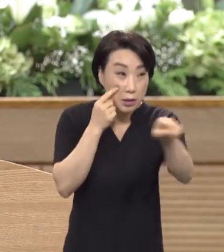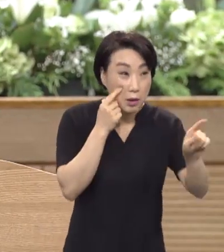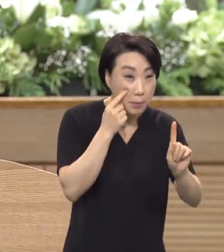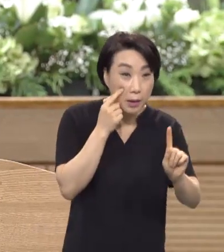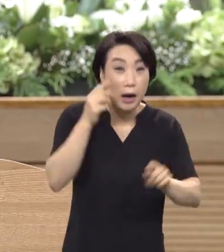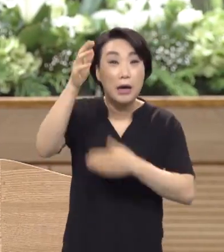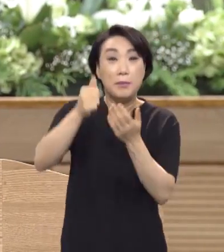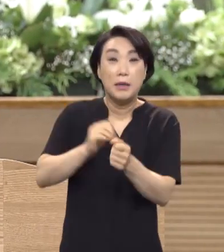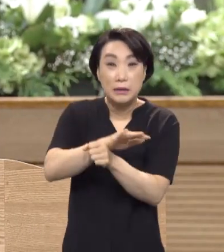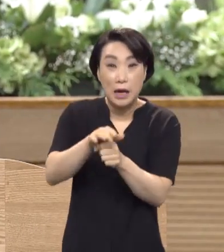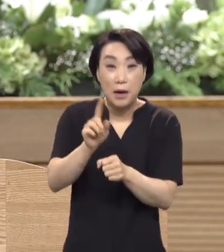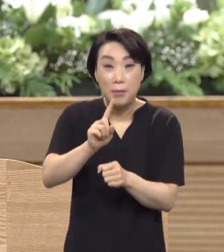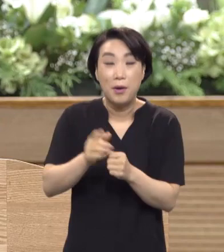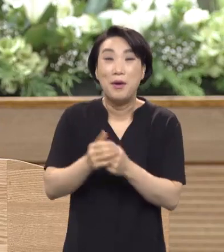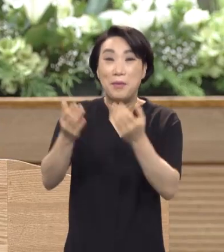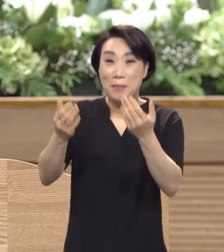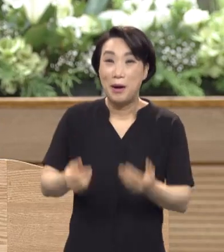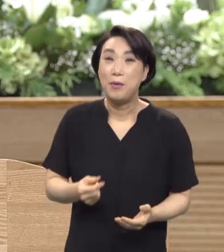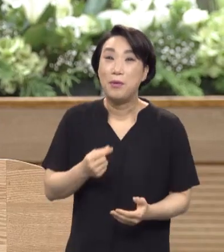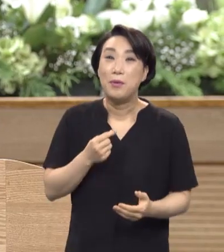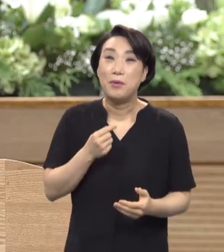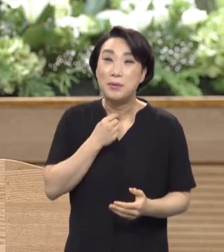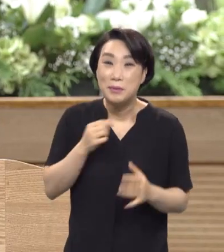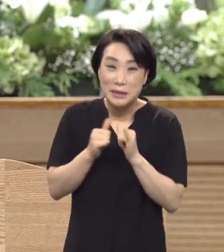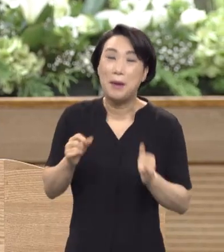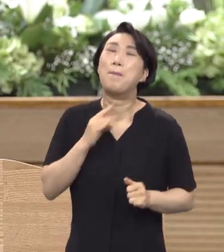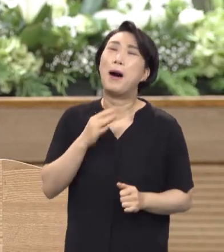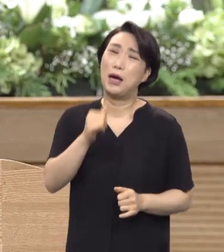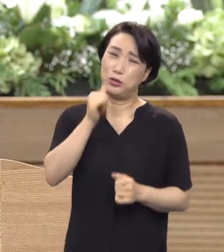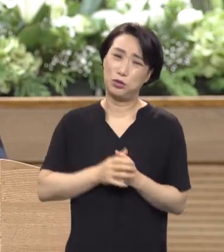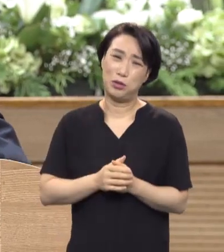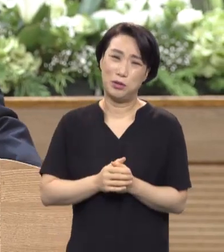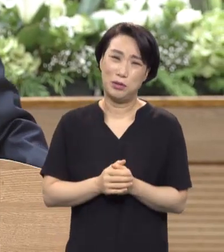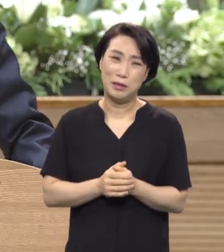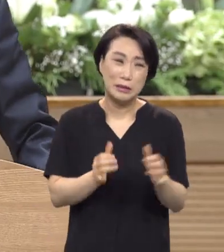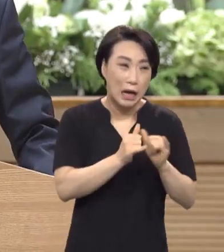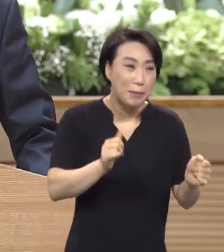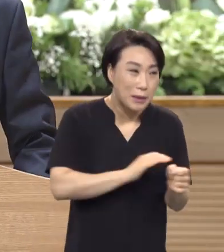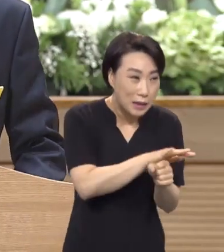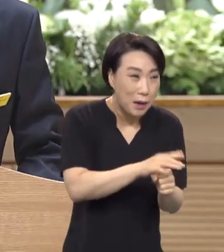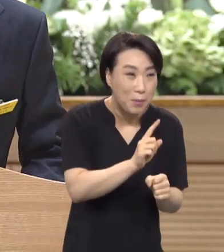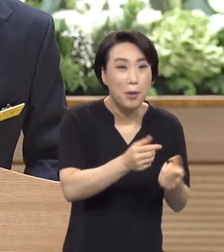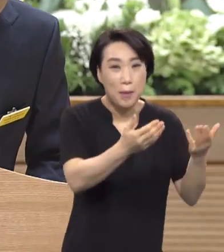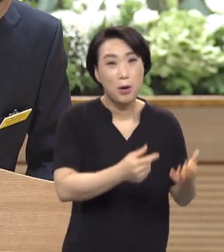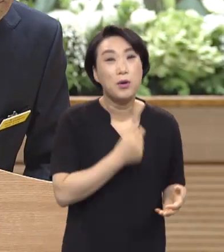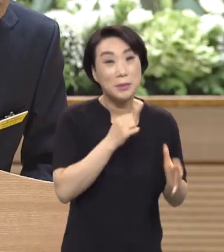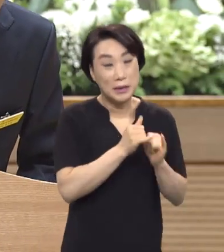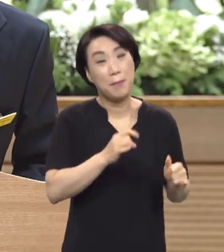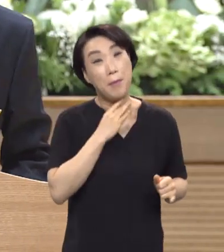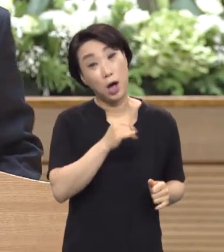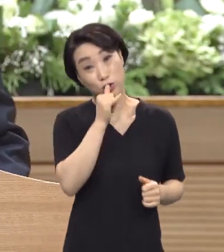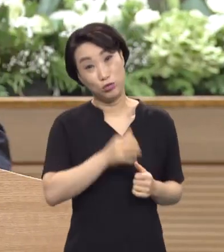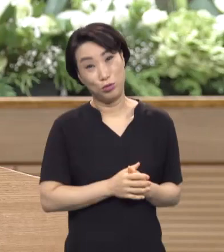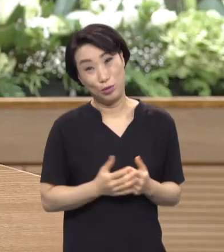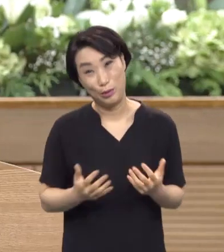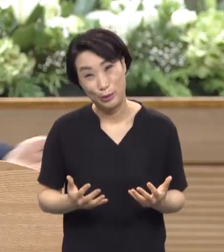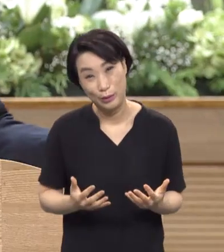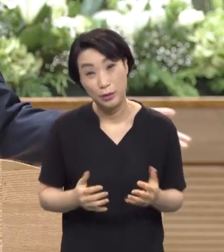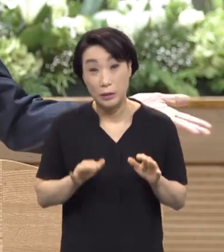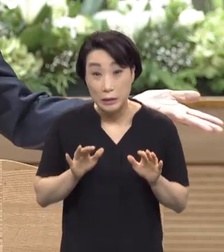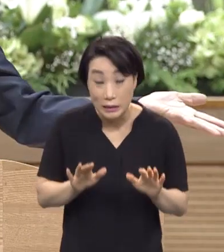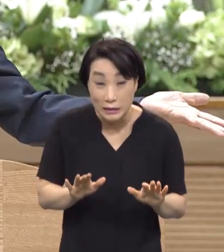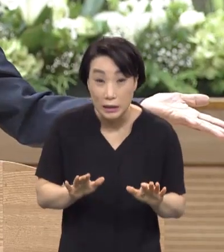하나님의 사랑을 받으려는 사람만 있어. 사람의 사랑도 받으려는 사람만 있어.